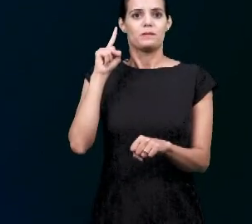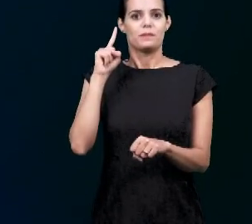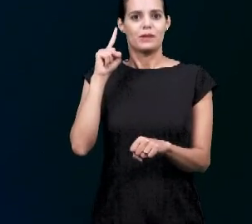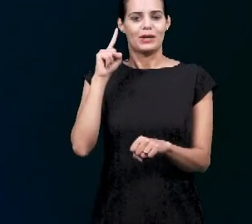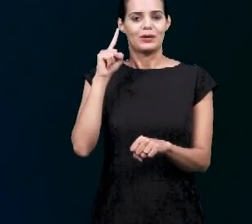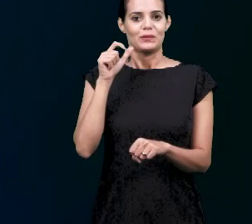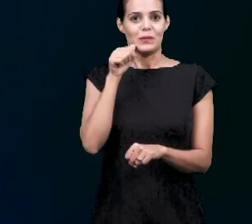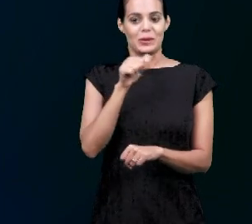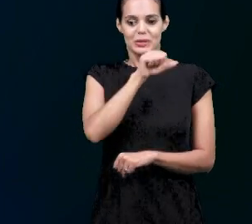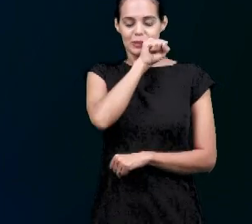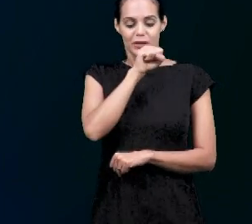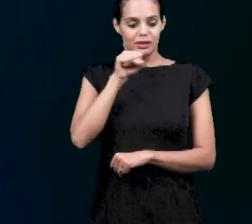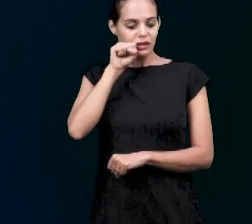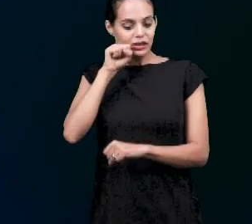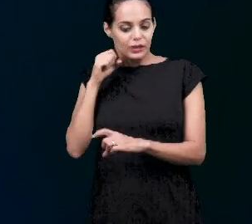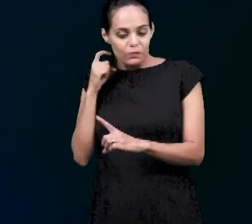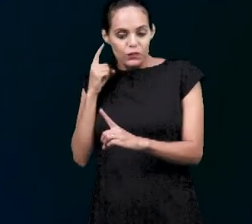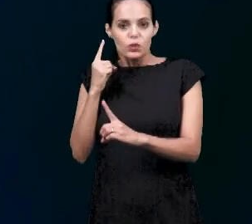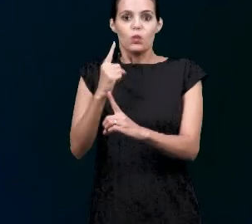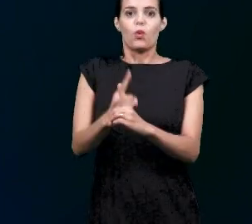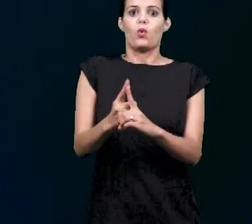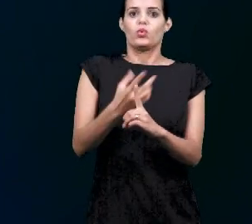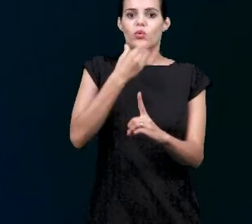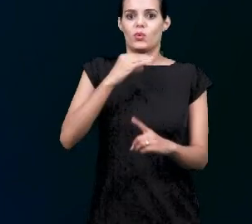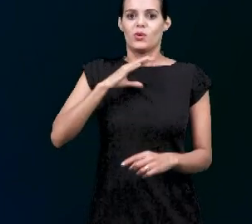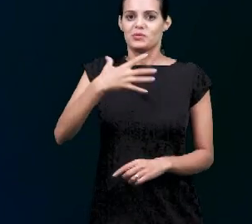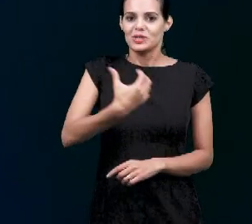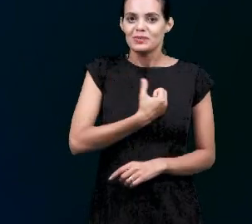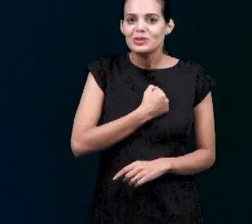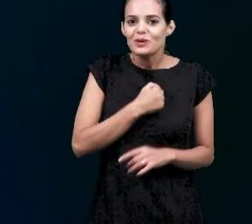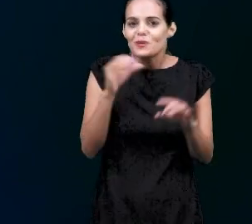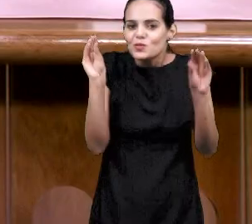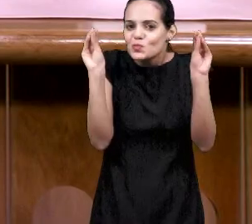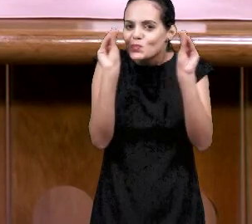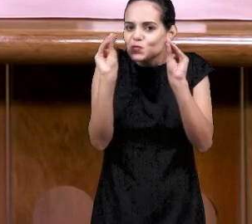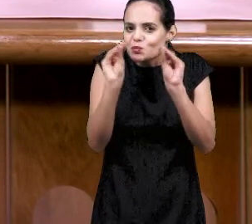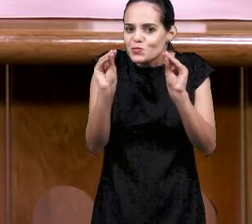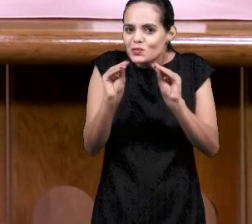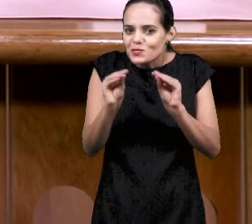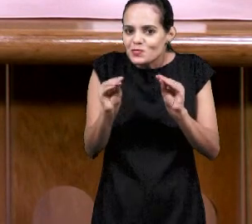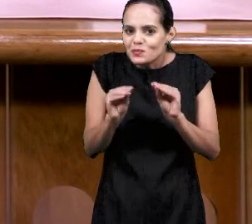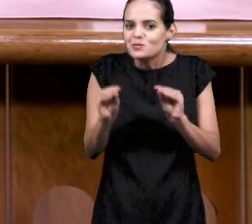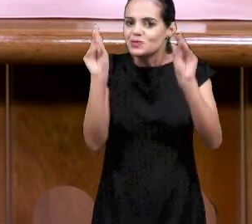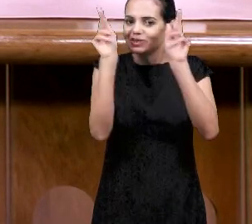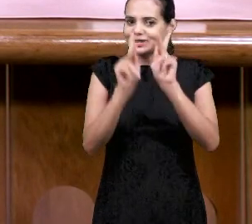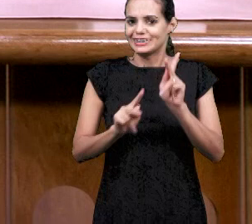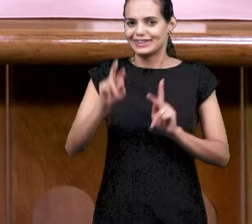Jésus dit comme ça, moi je suis, moi qui parle à toi.